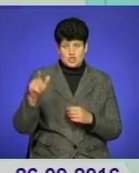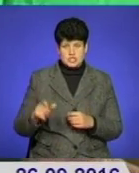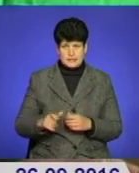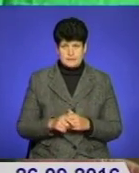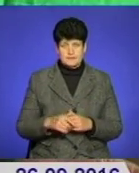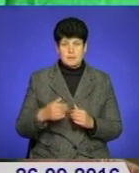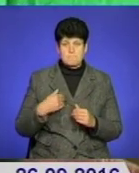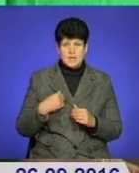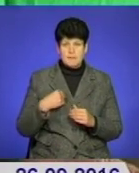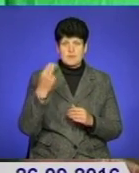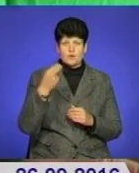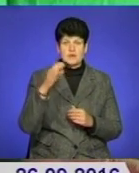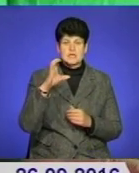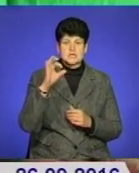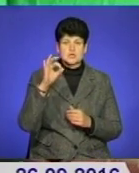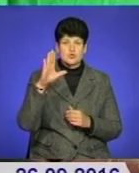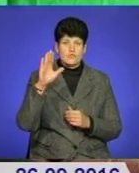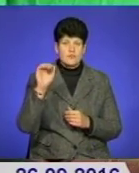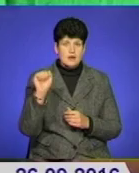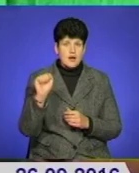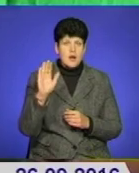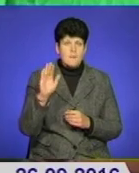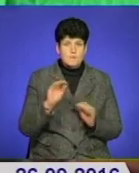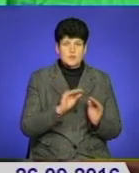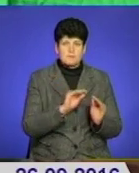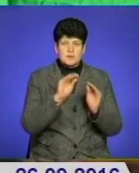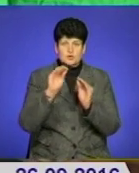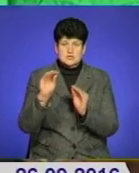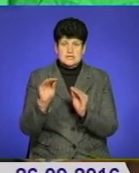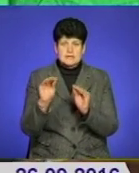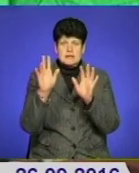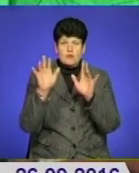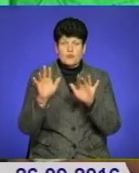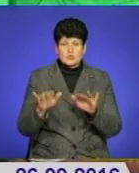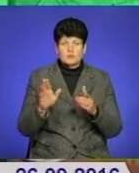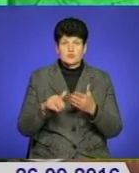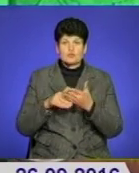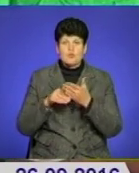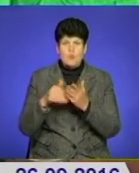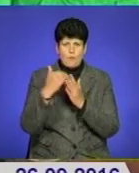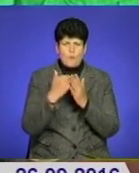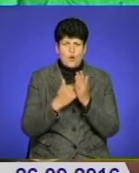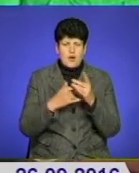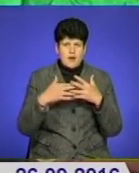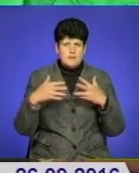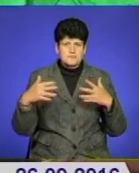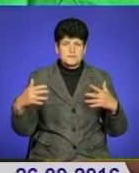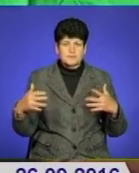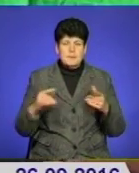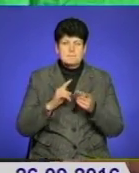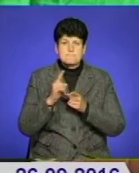малювали сову і її потім переносили на комп'ютер і за допомогою деяких програм